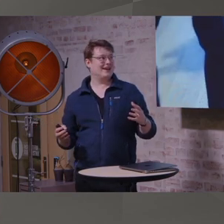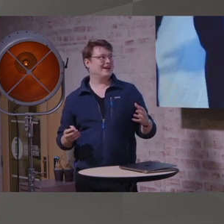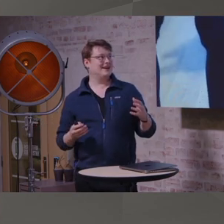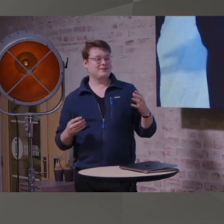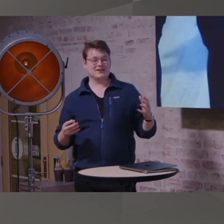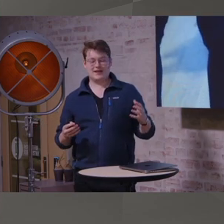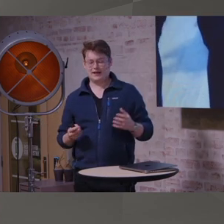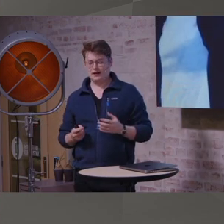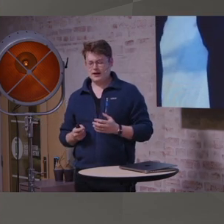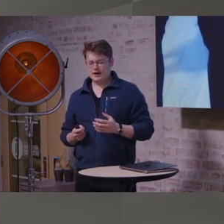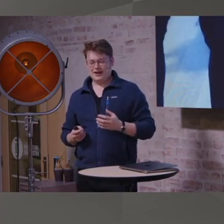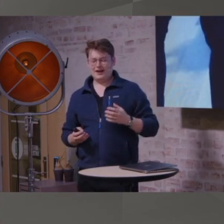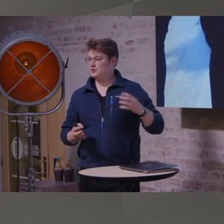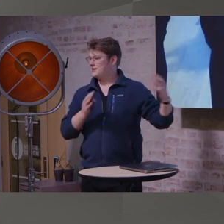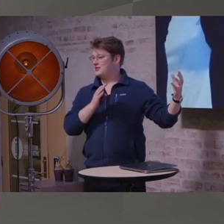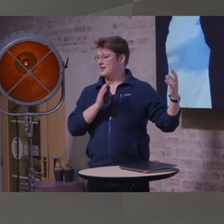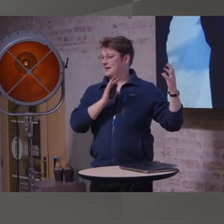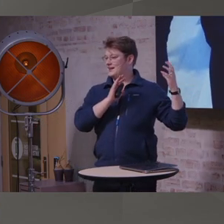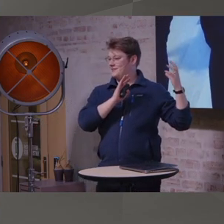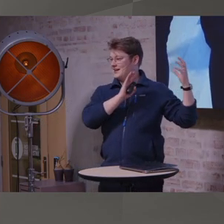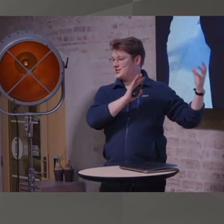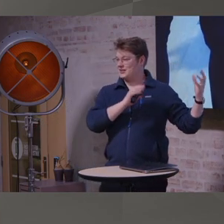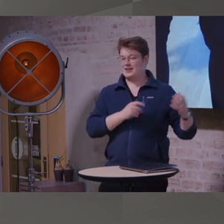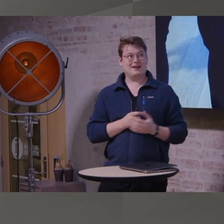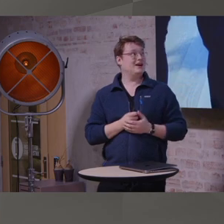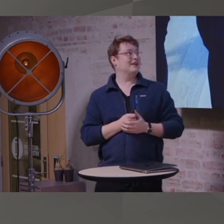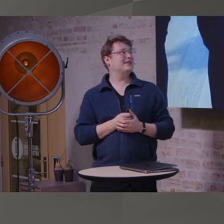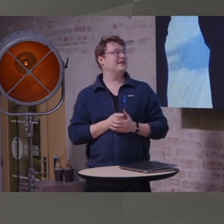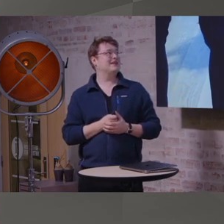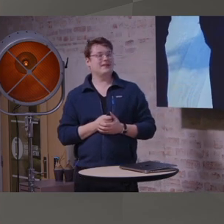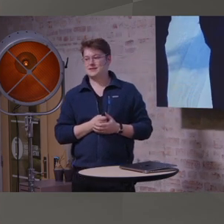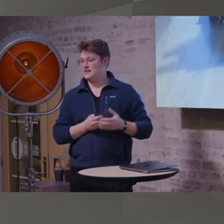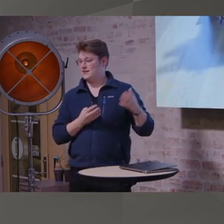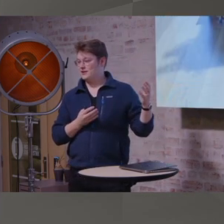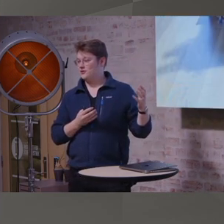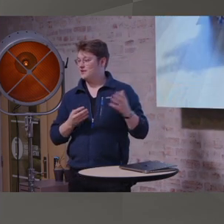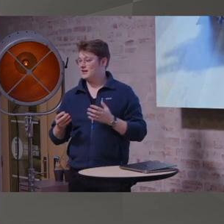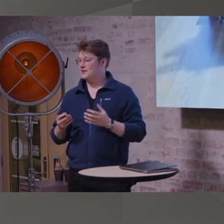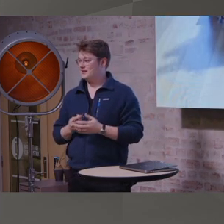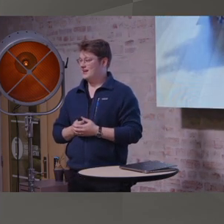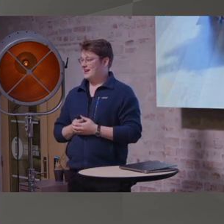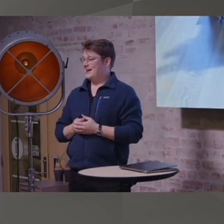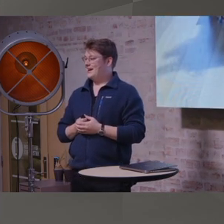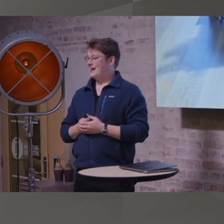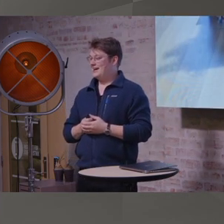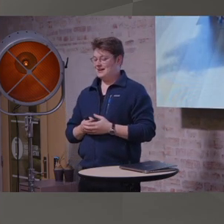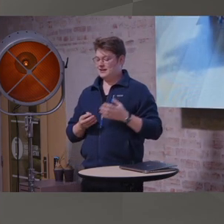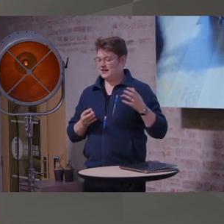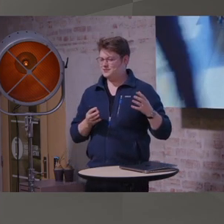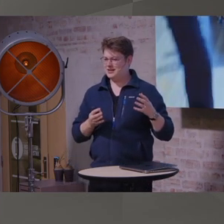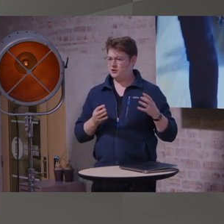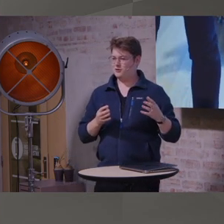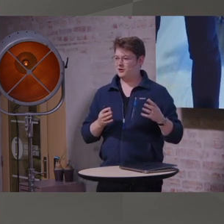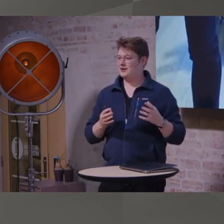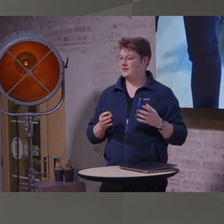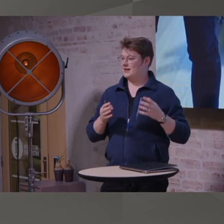lenge, funnes lenge. Og som rett og slett det at vi erstatter et fjes I en video med et annet. Det